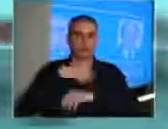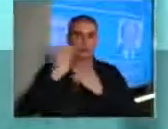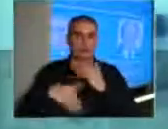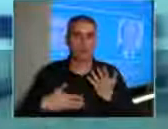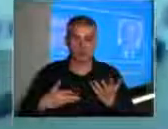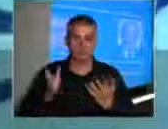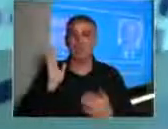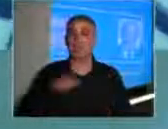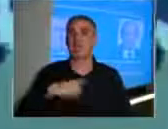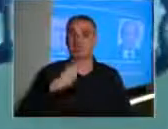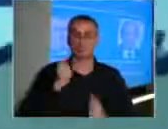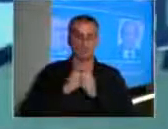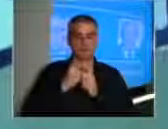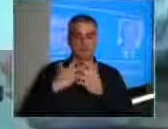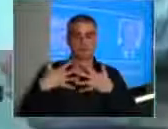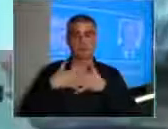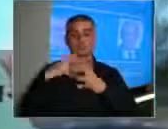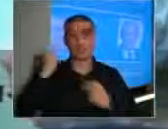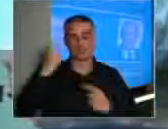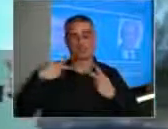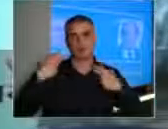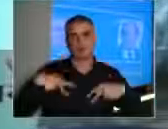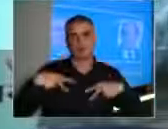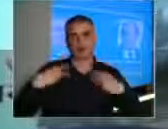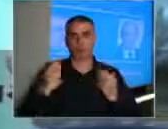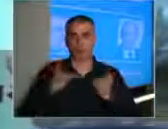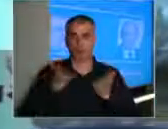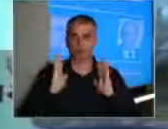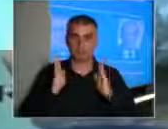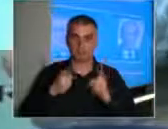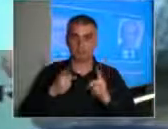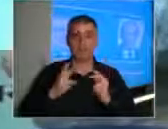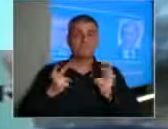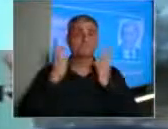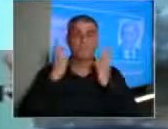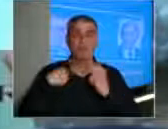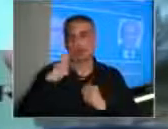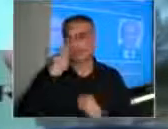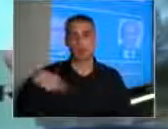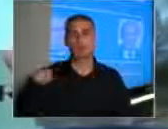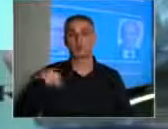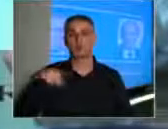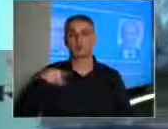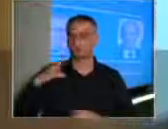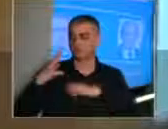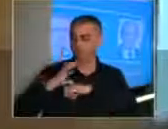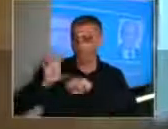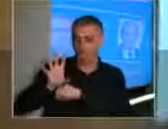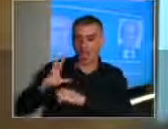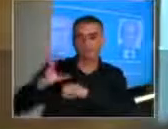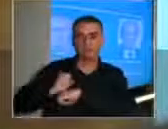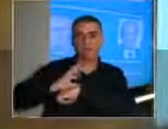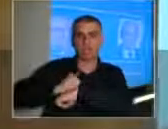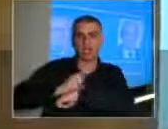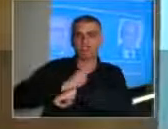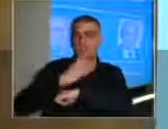האחרונות. גם המפלגות איחוד הימין, גם הן חוששות מאוד מהדבר הזה. ובעיקר אנחנו רואים אותם ננגסות